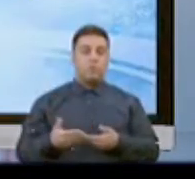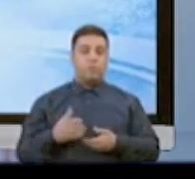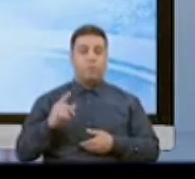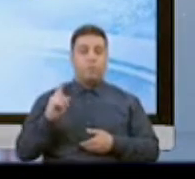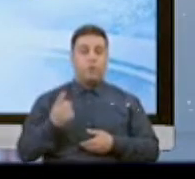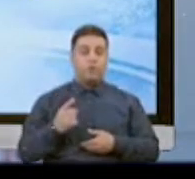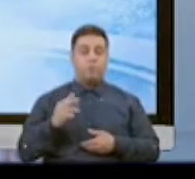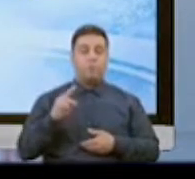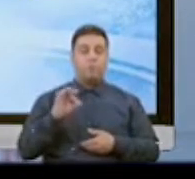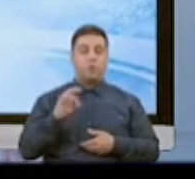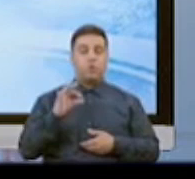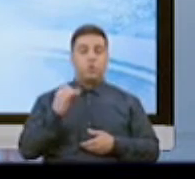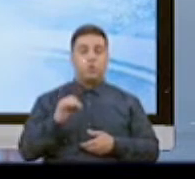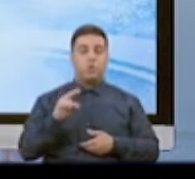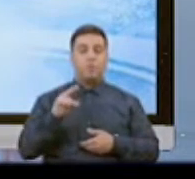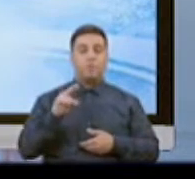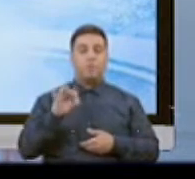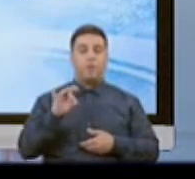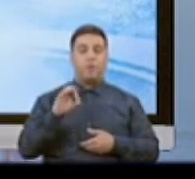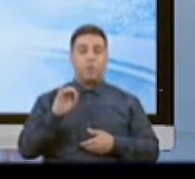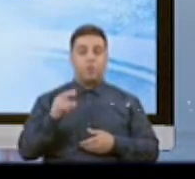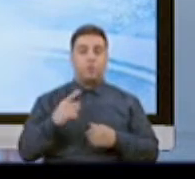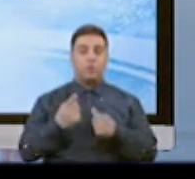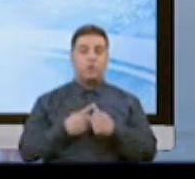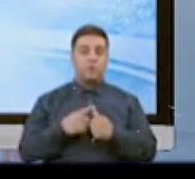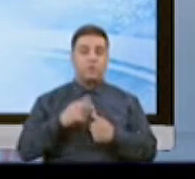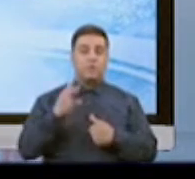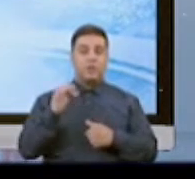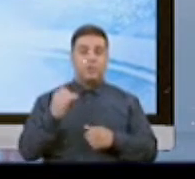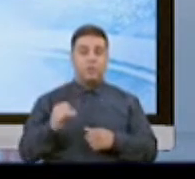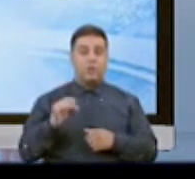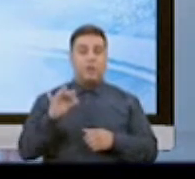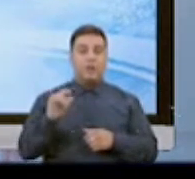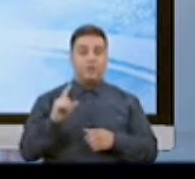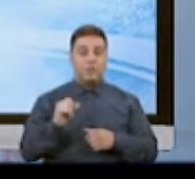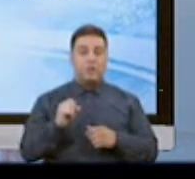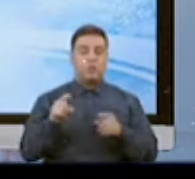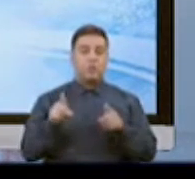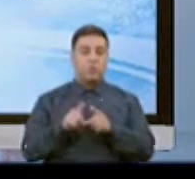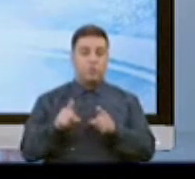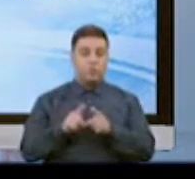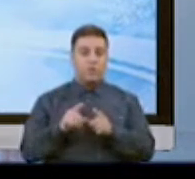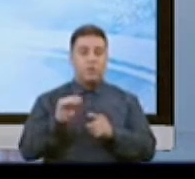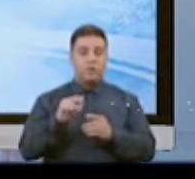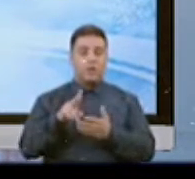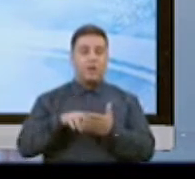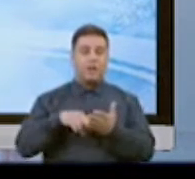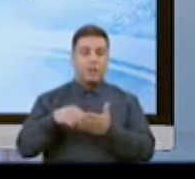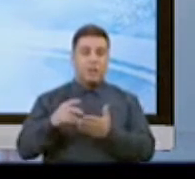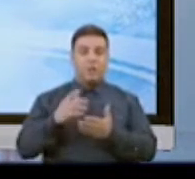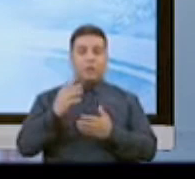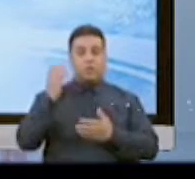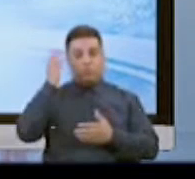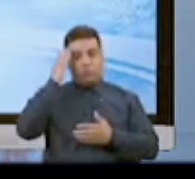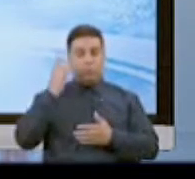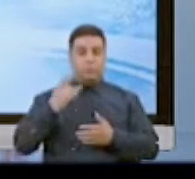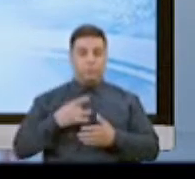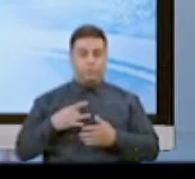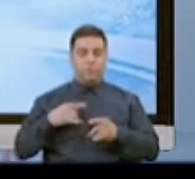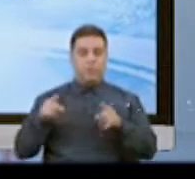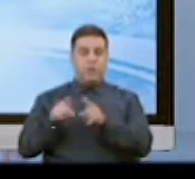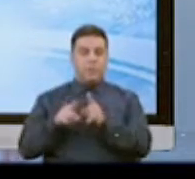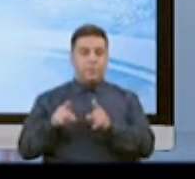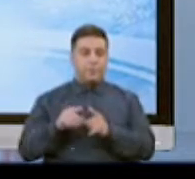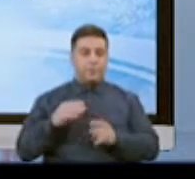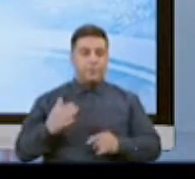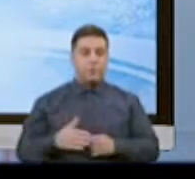Почему пешеходный переход называют зеброй? Верно, из-за сходства с окрасом зебры, черным в белую